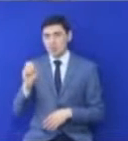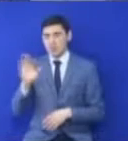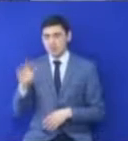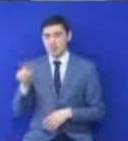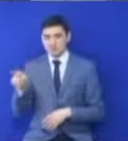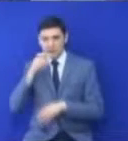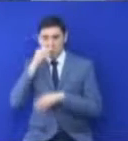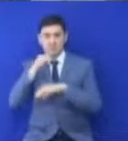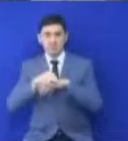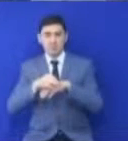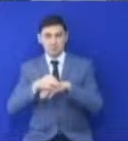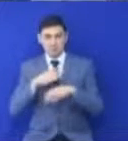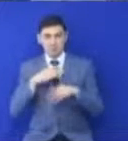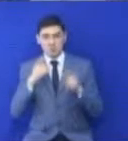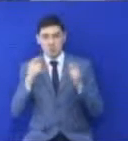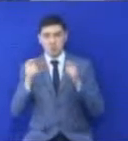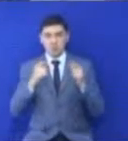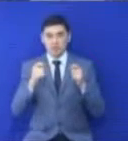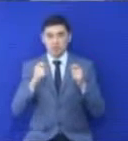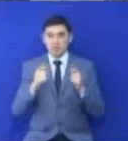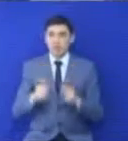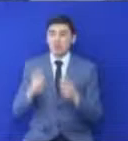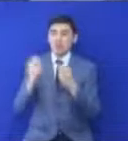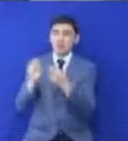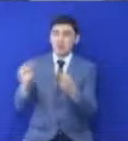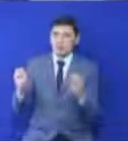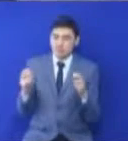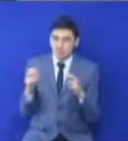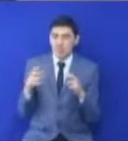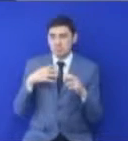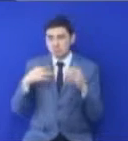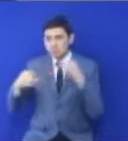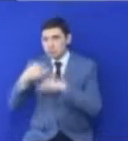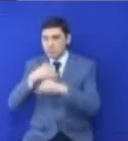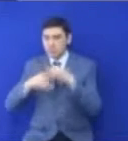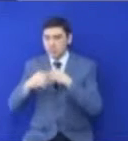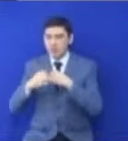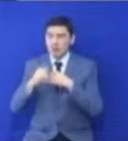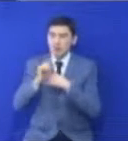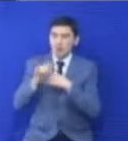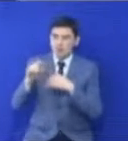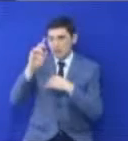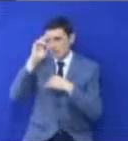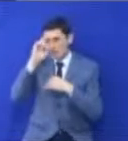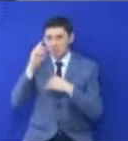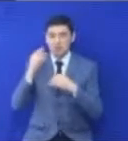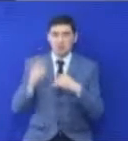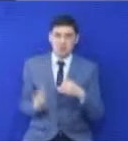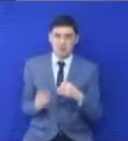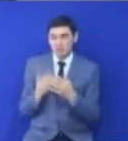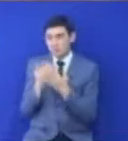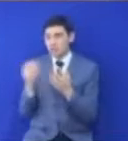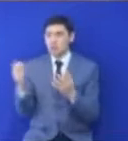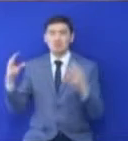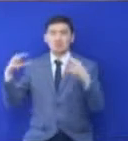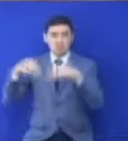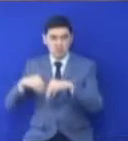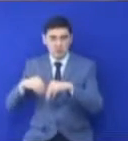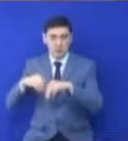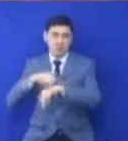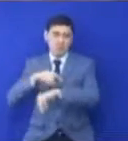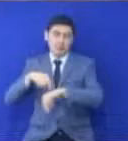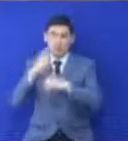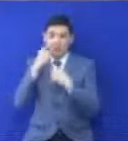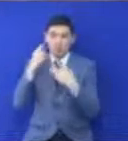кездері құрылтайшылар құрамына жеке меншік фирмалармен қатар мемлекеттік органдарда кіретін. Уақыт өте келе акционерлердің